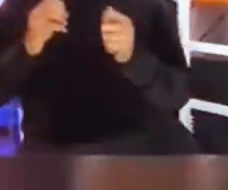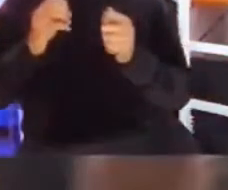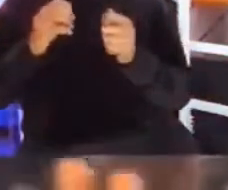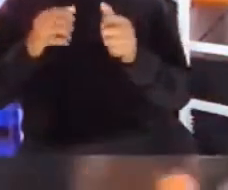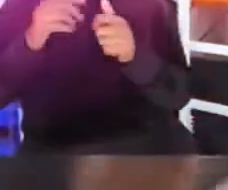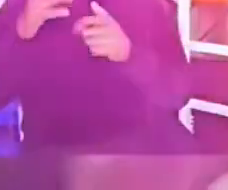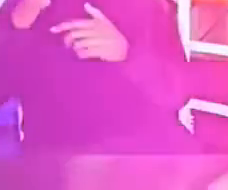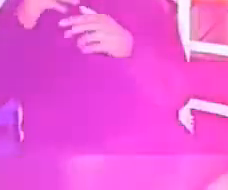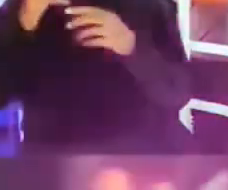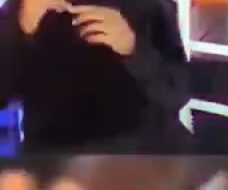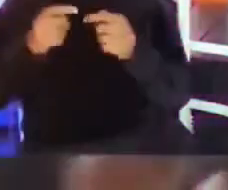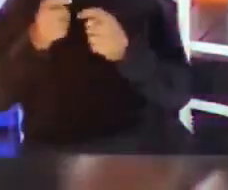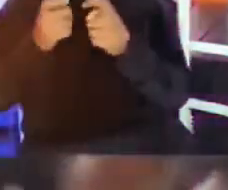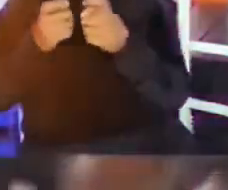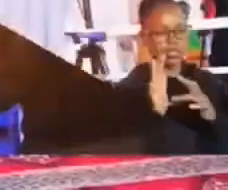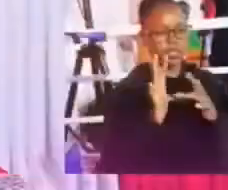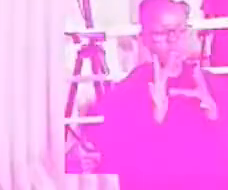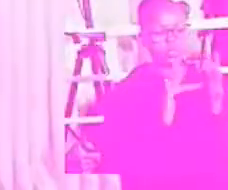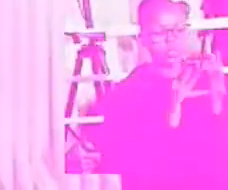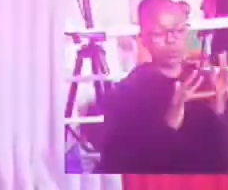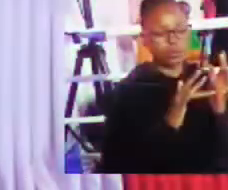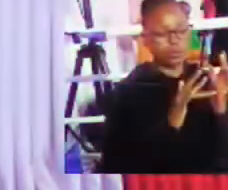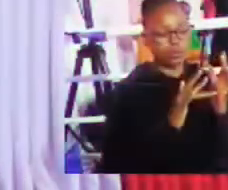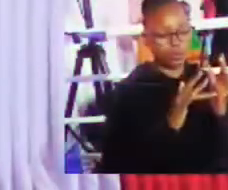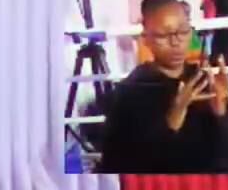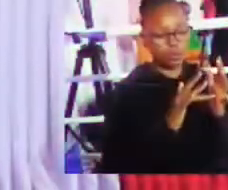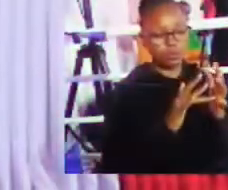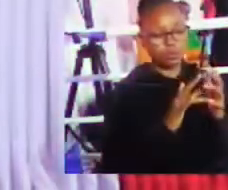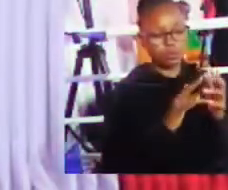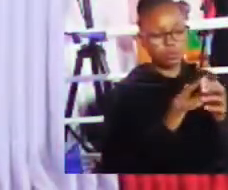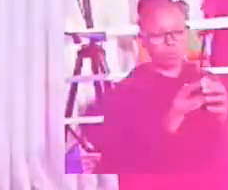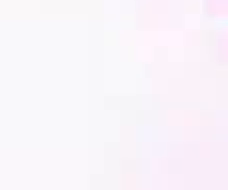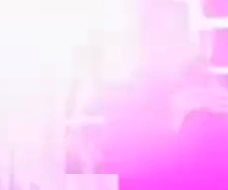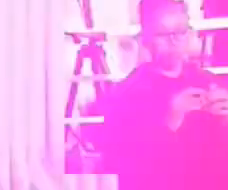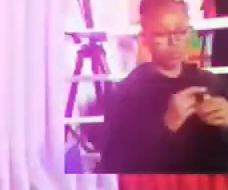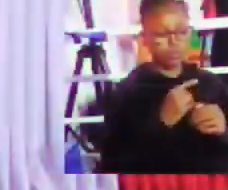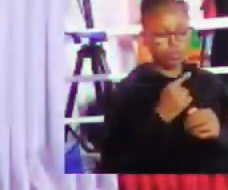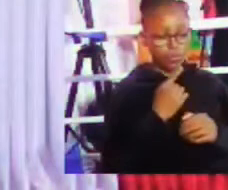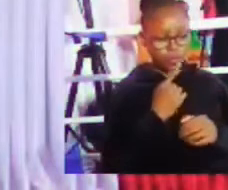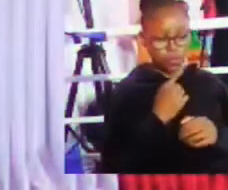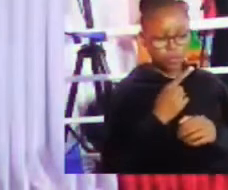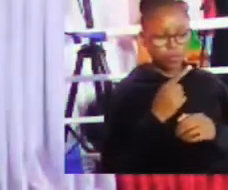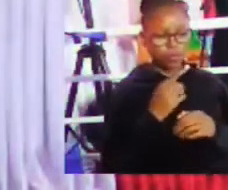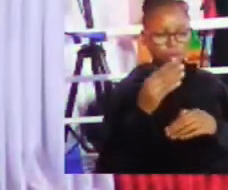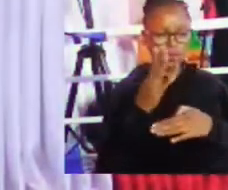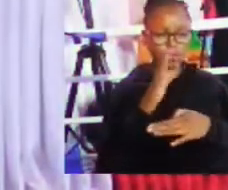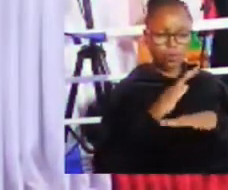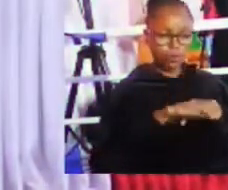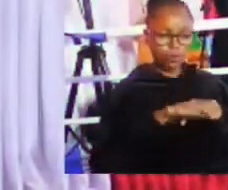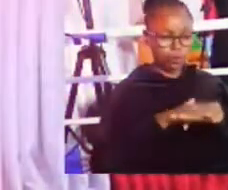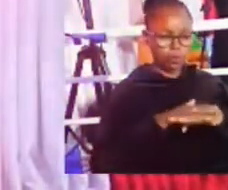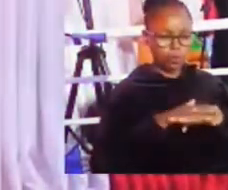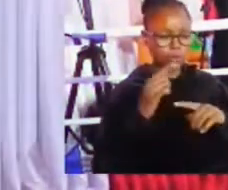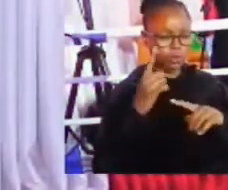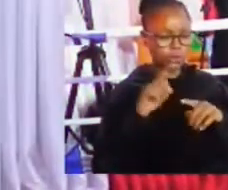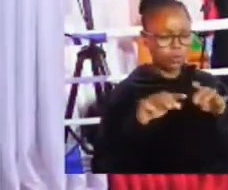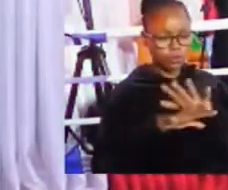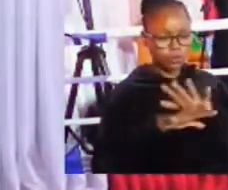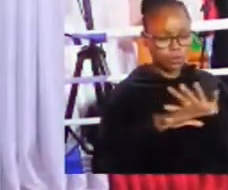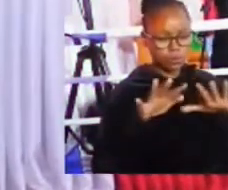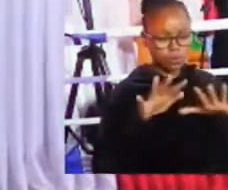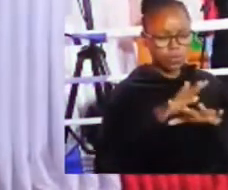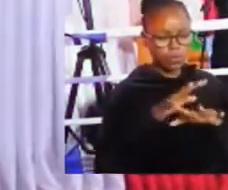zamakaga. Amen. Uyo konvamaga ira. Tubora kanua gaguire gaine wega. Mwambia sante ni kwa sababu ya